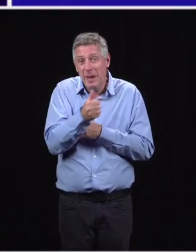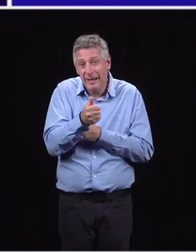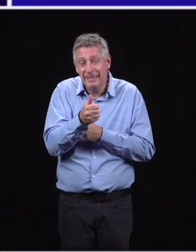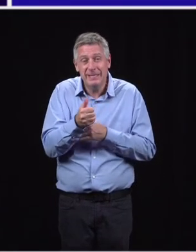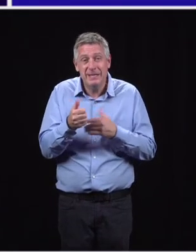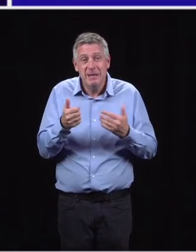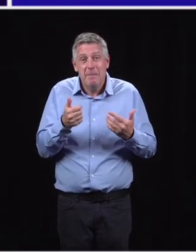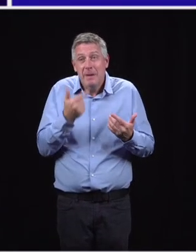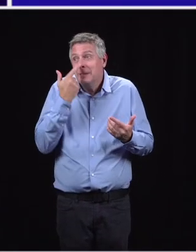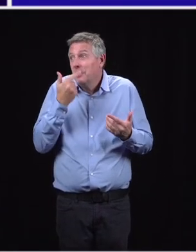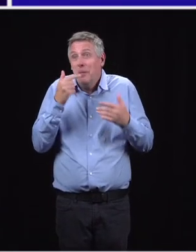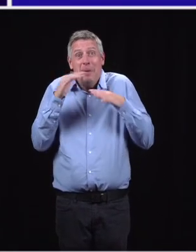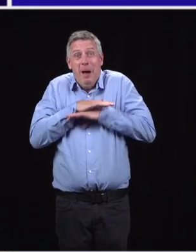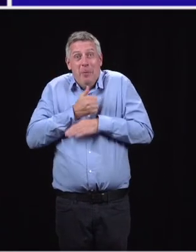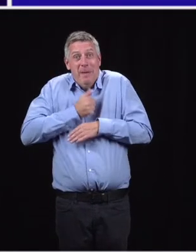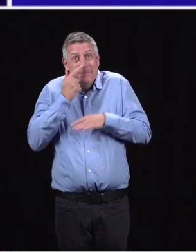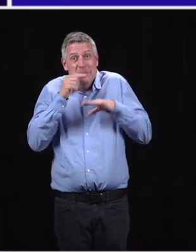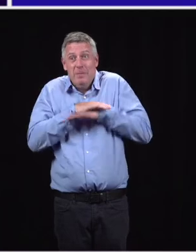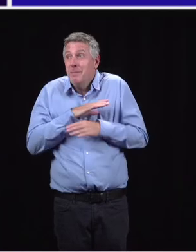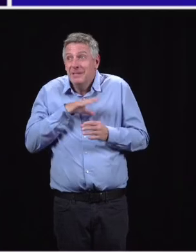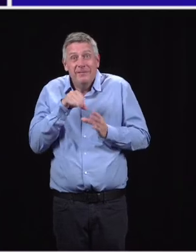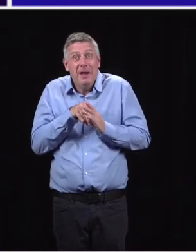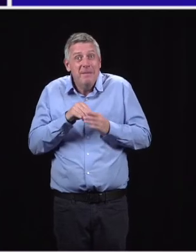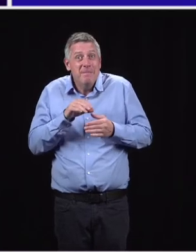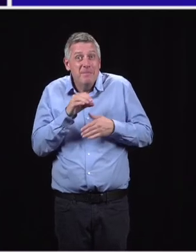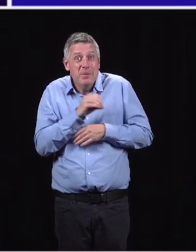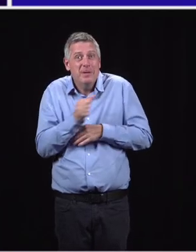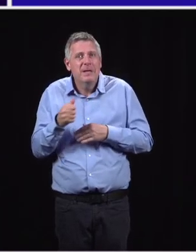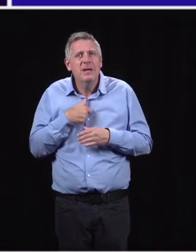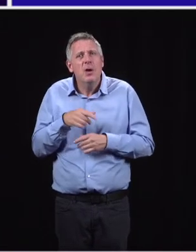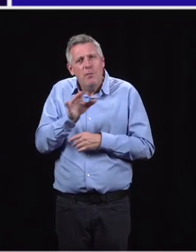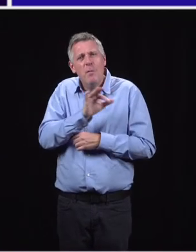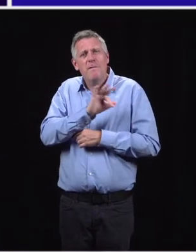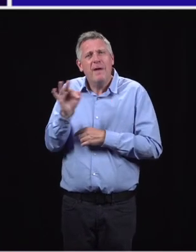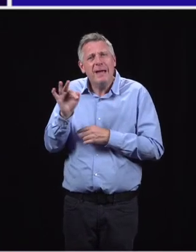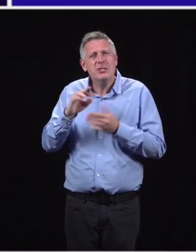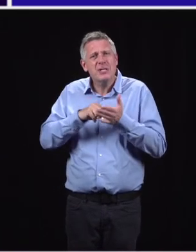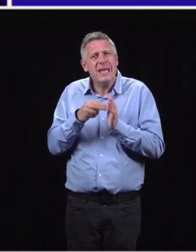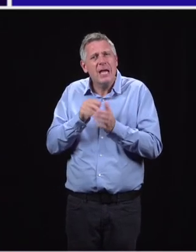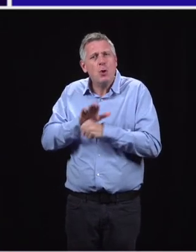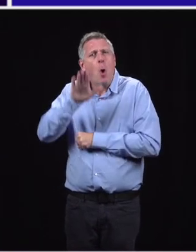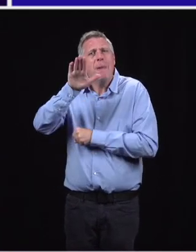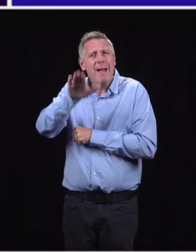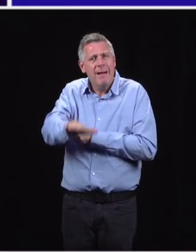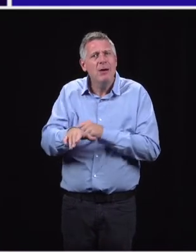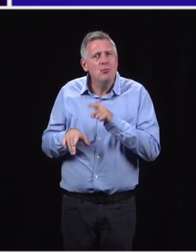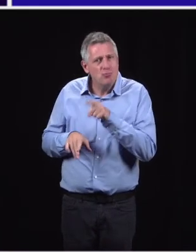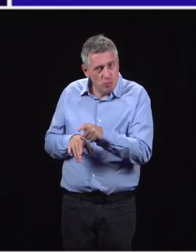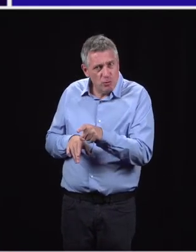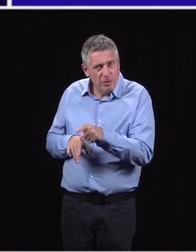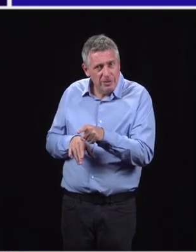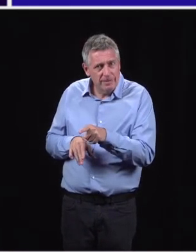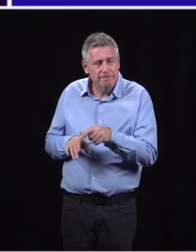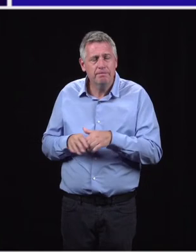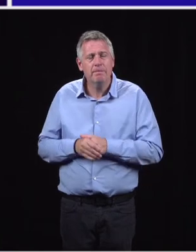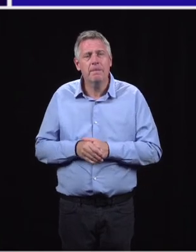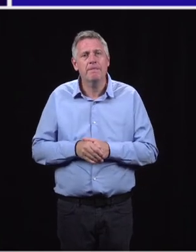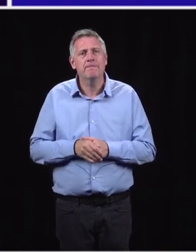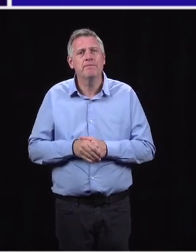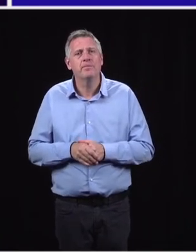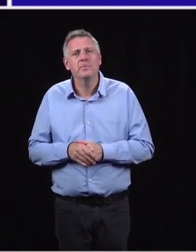que j'ai pas l'impression et vous êtes je l'ai dit tout à l'heure vous êtes French tech tremplin oui cette année on a eu on a eu